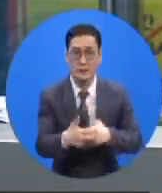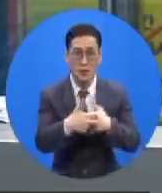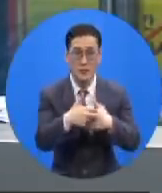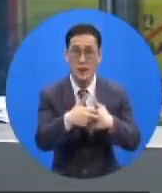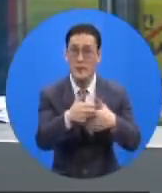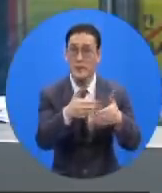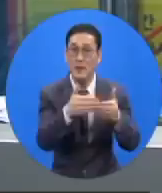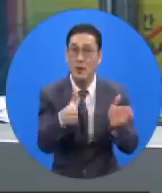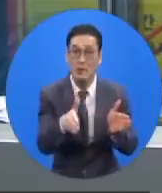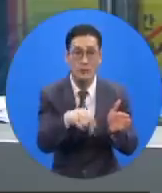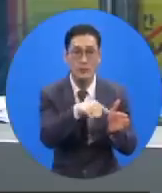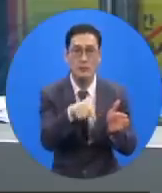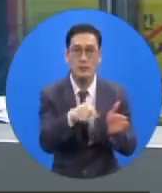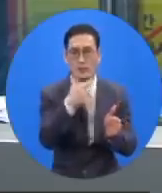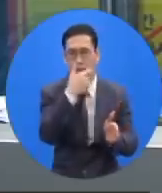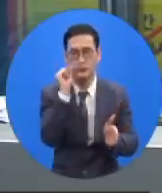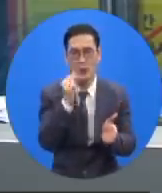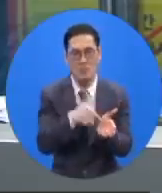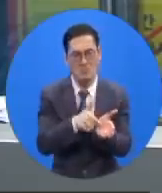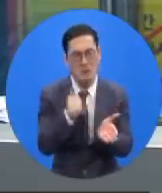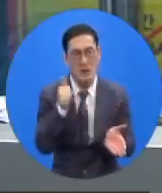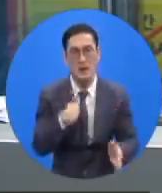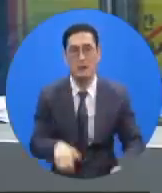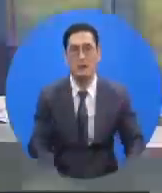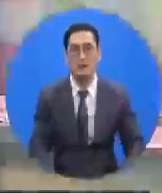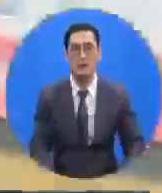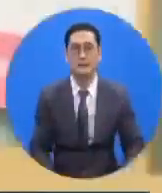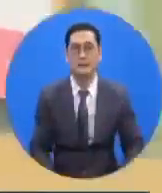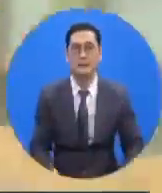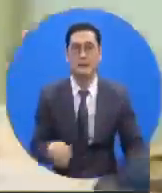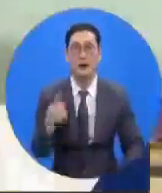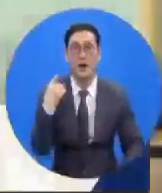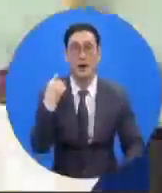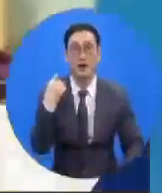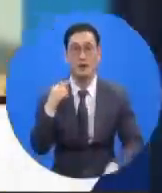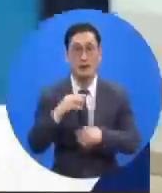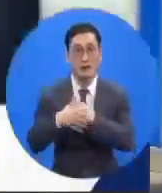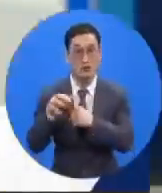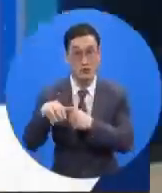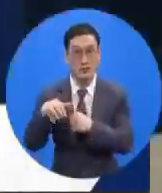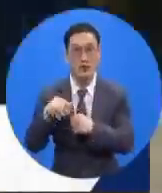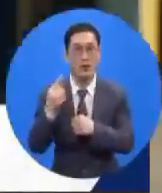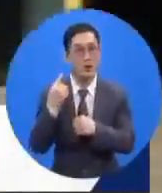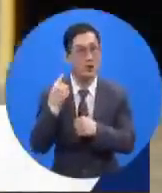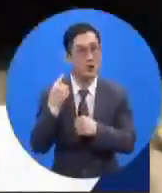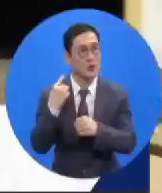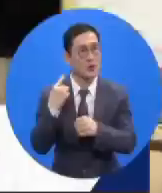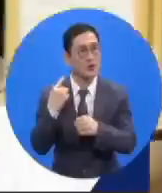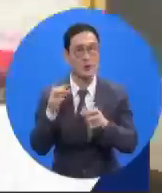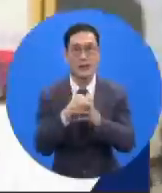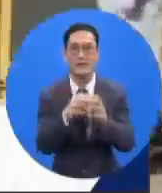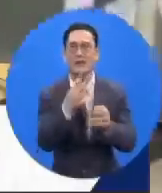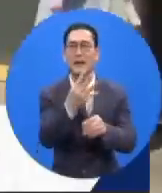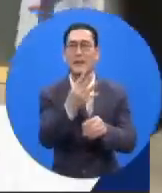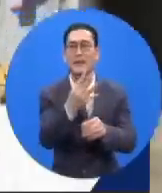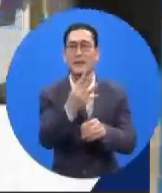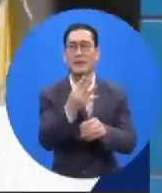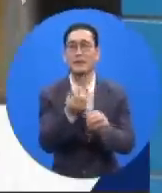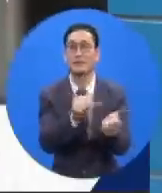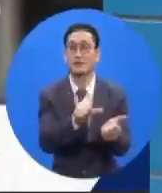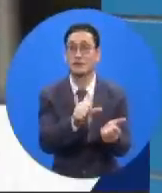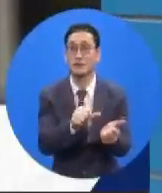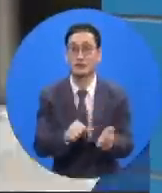문제도 심각하다고요? 네, 그렇습니다. 대구에서 어제 3명, 오늘 1명의 사망자가 발생하면서 코로나19로 인한 국내 사망자